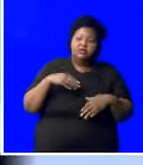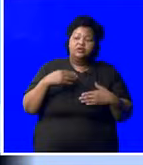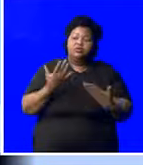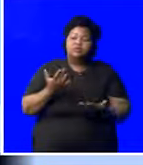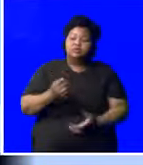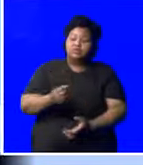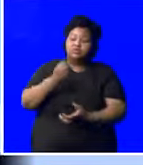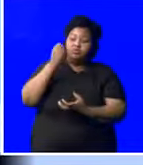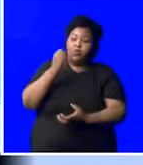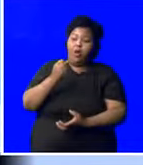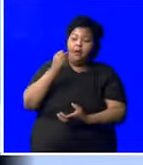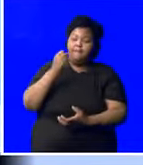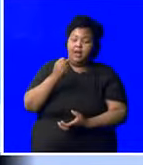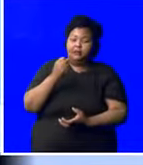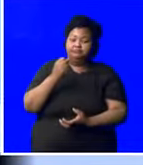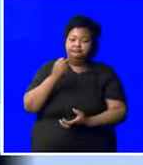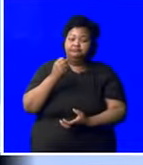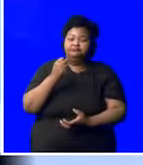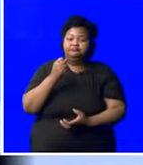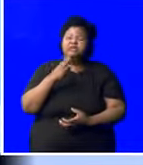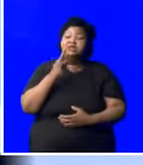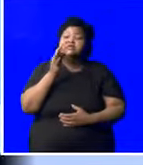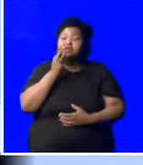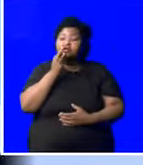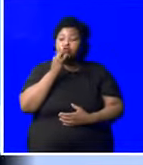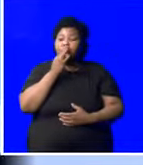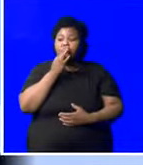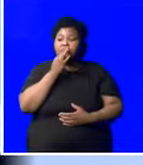lesikhwama letimali silo sikhulu